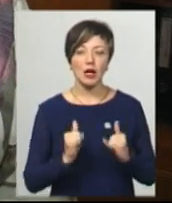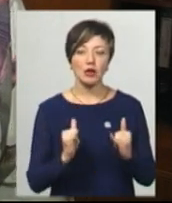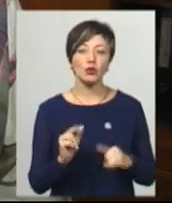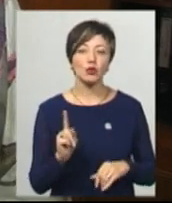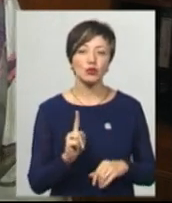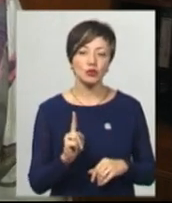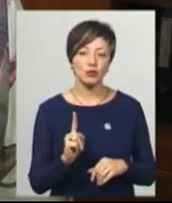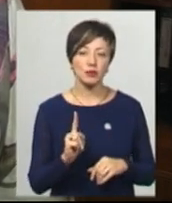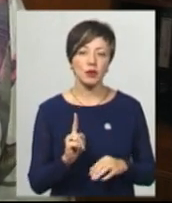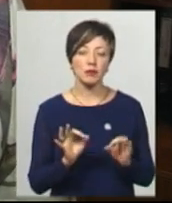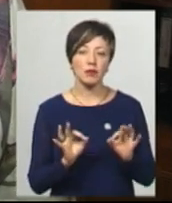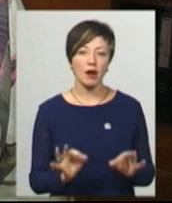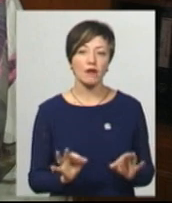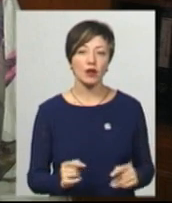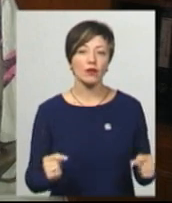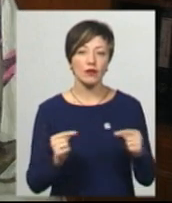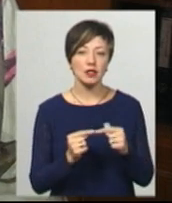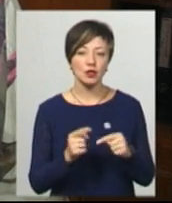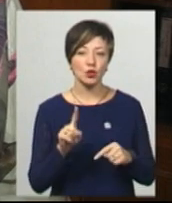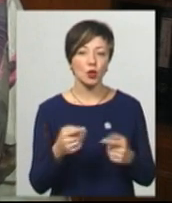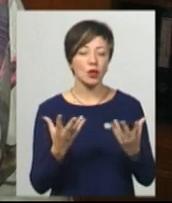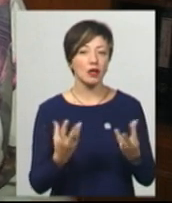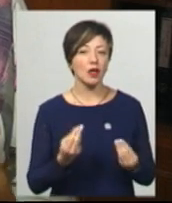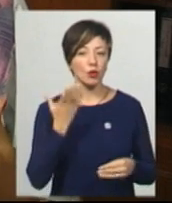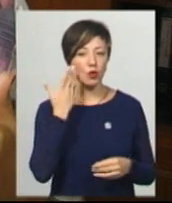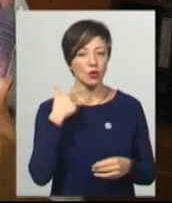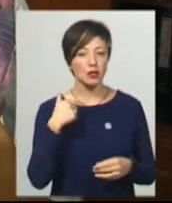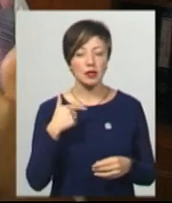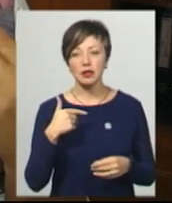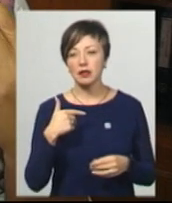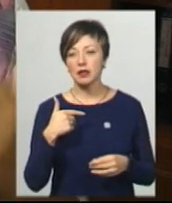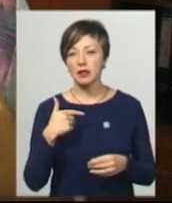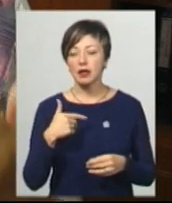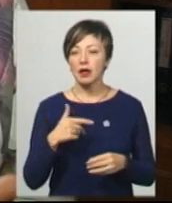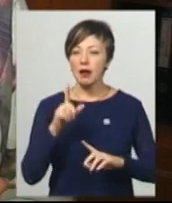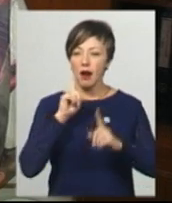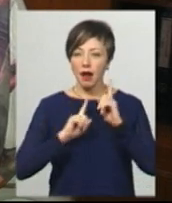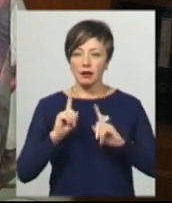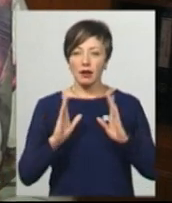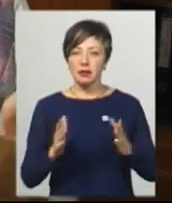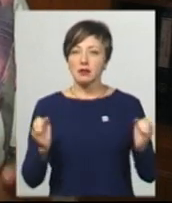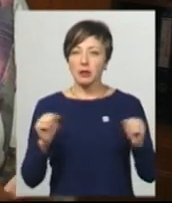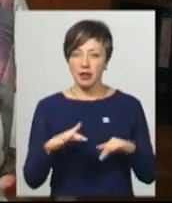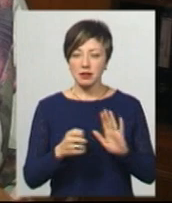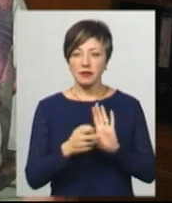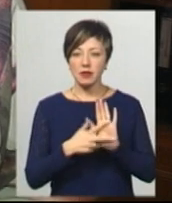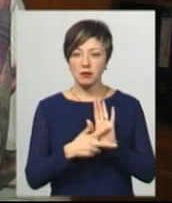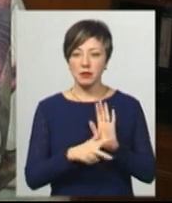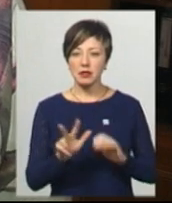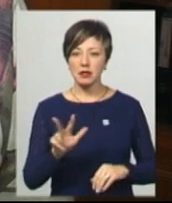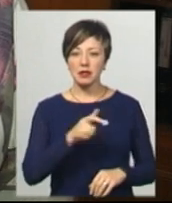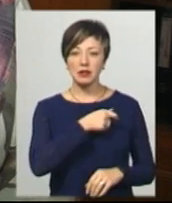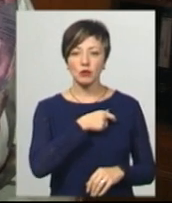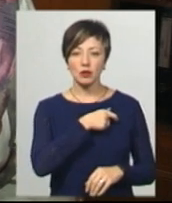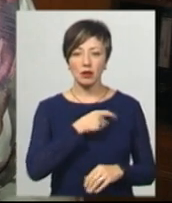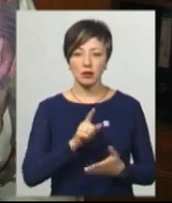щоб правильно визначити той день, коли Рада збереться, це 83